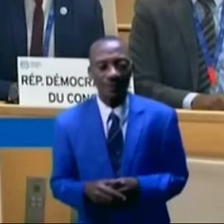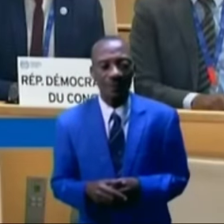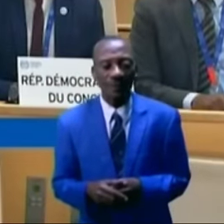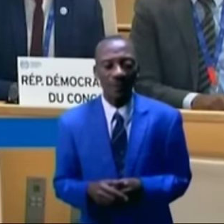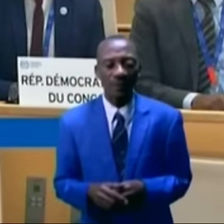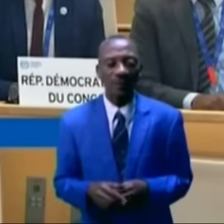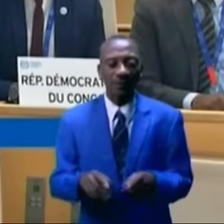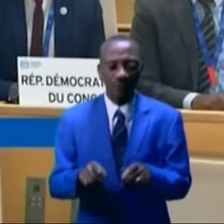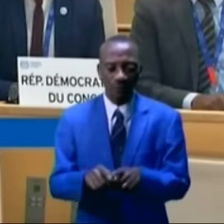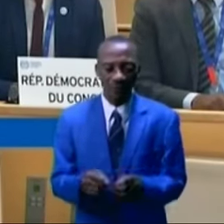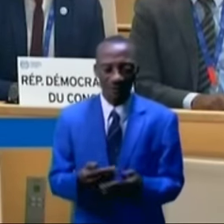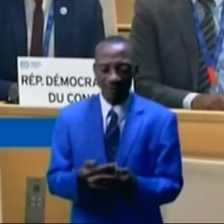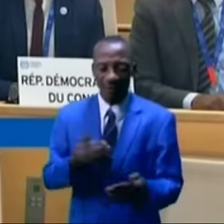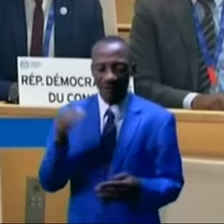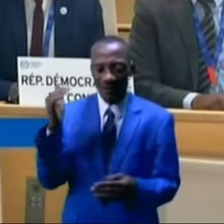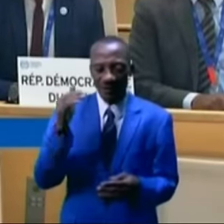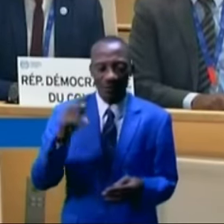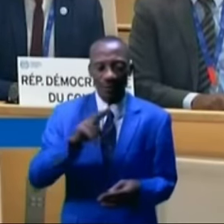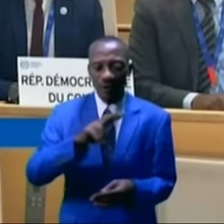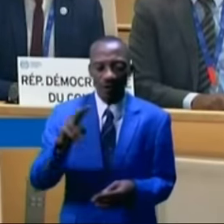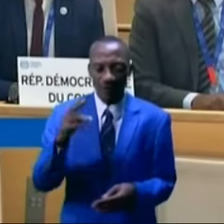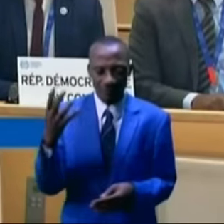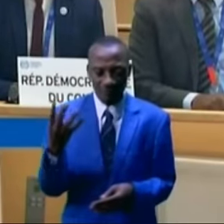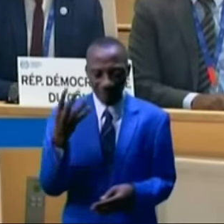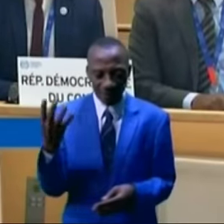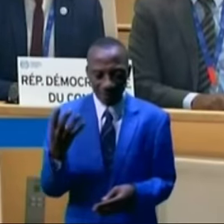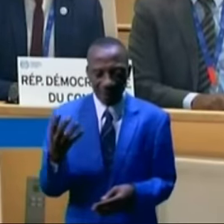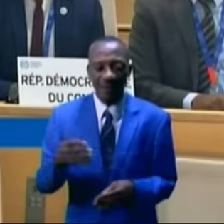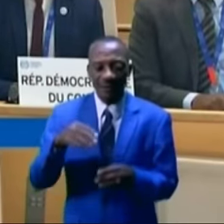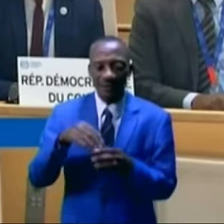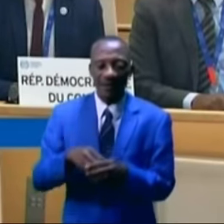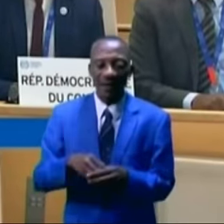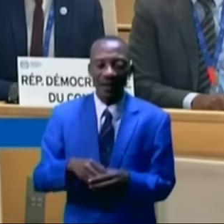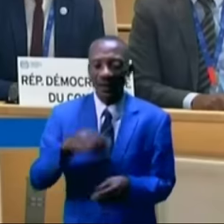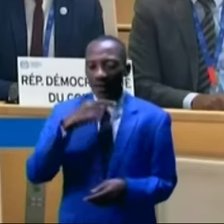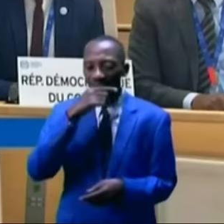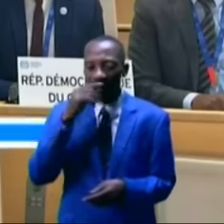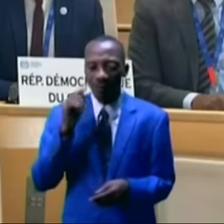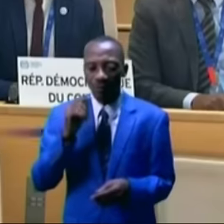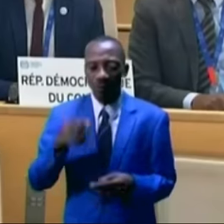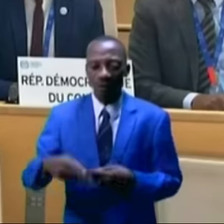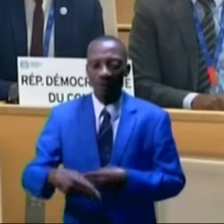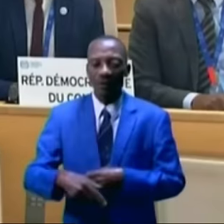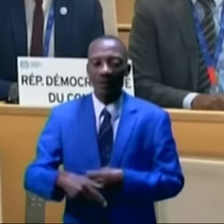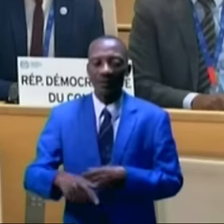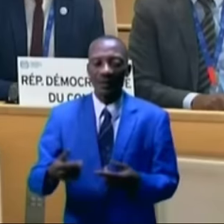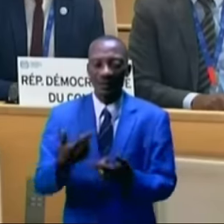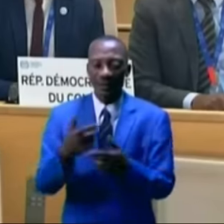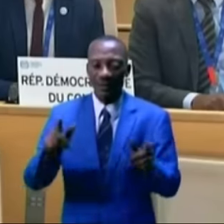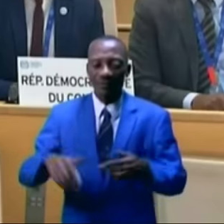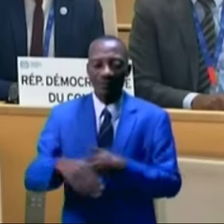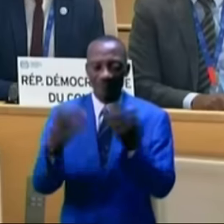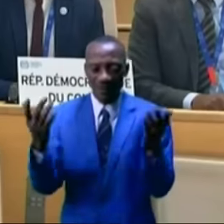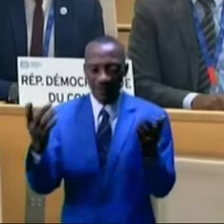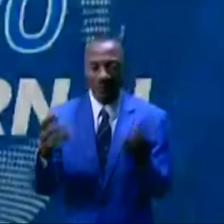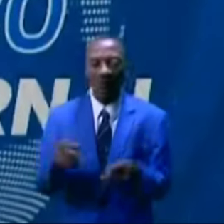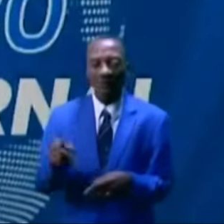avant décembre 2024 à Libreville au Gabon, sur invitation du ministre gabonais en charge de